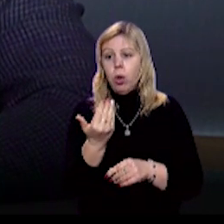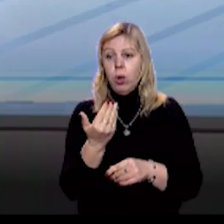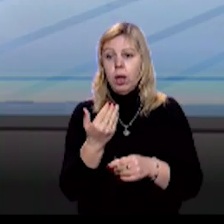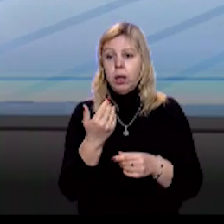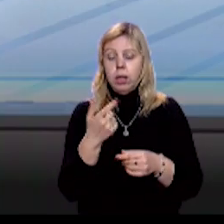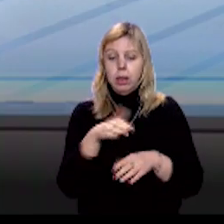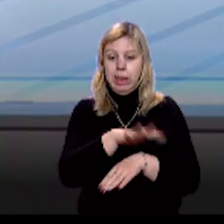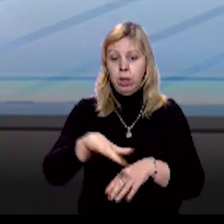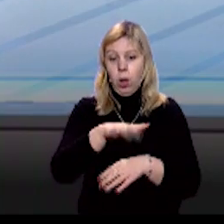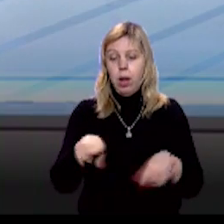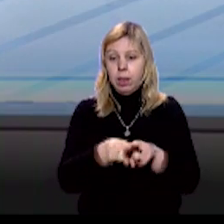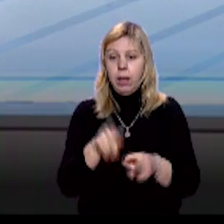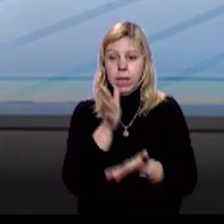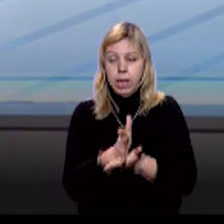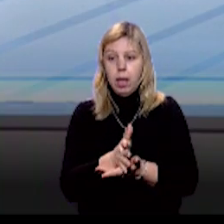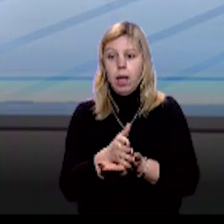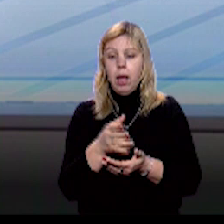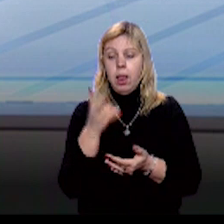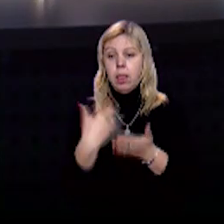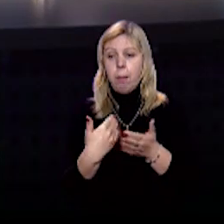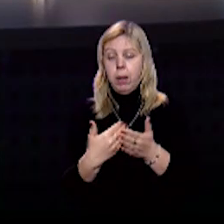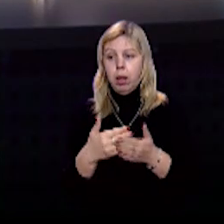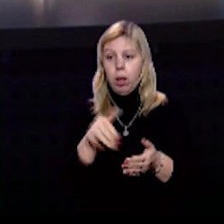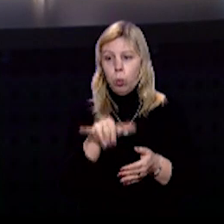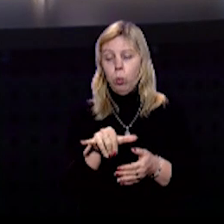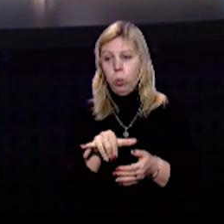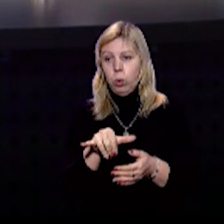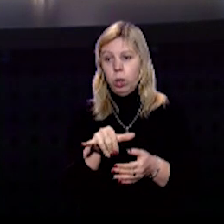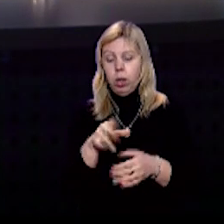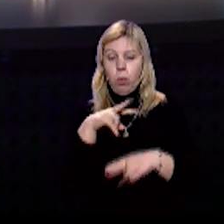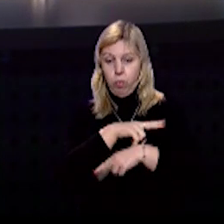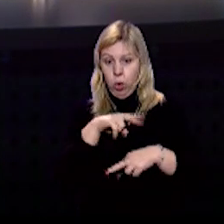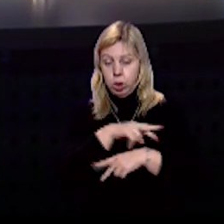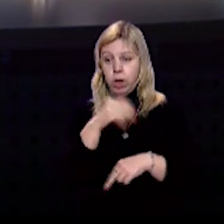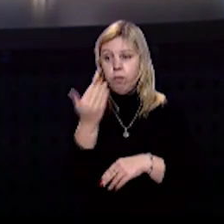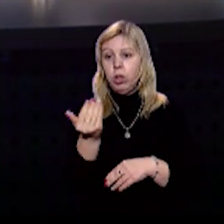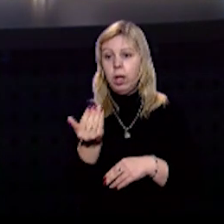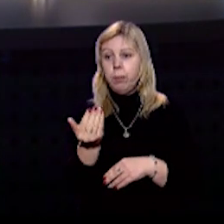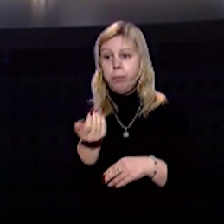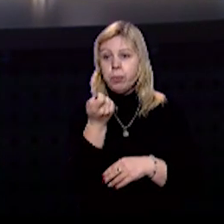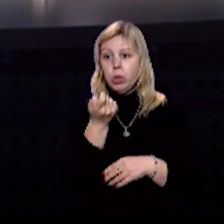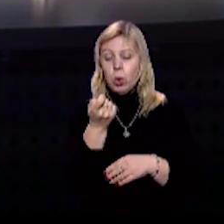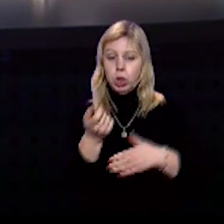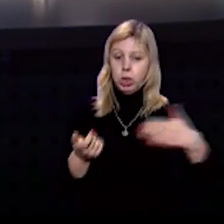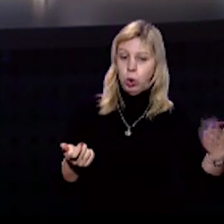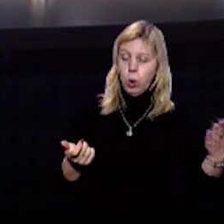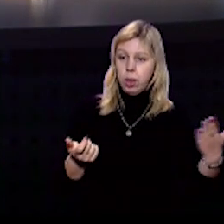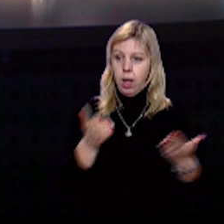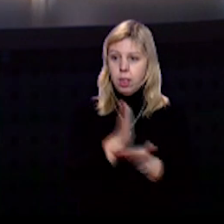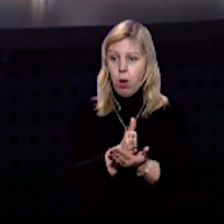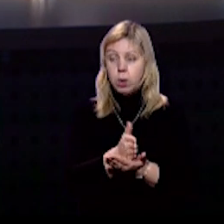навіть територіально так є, що, наприклад, Угорщина, вона трошки в стороні